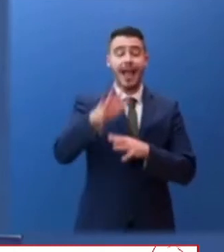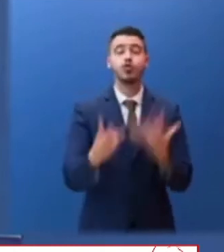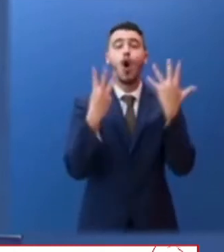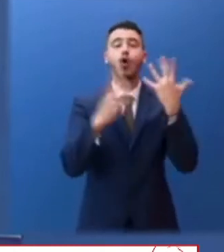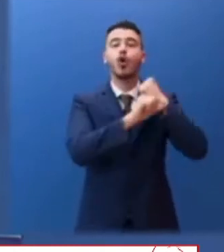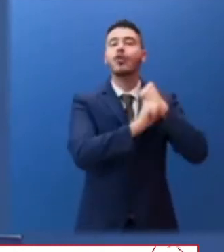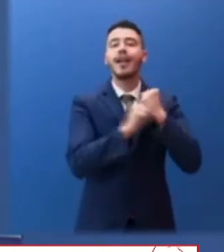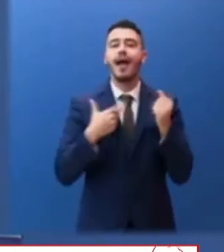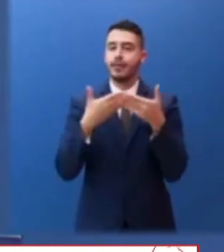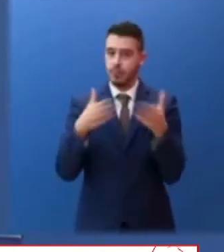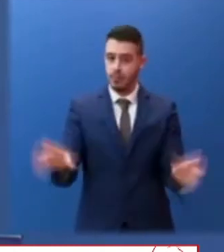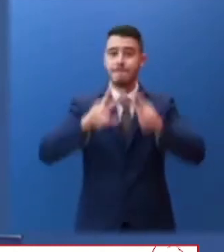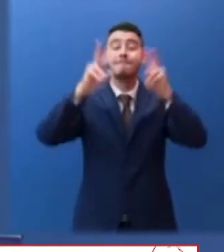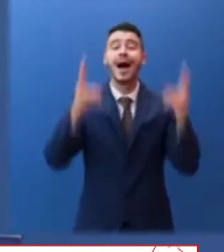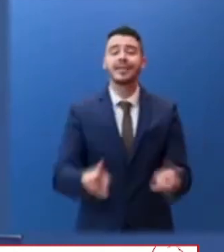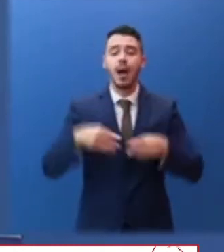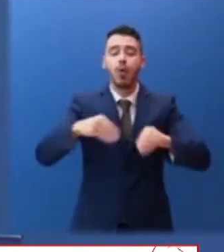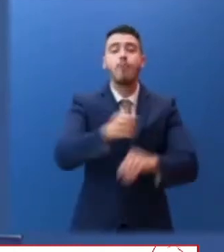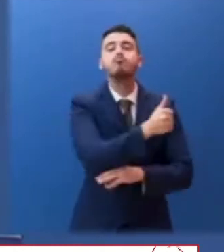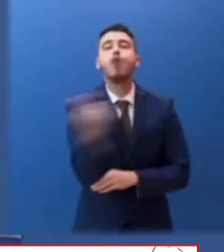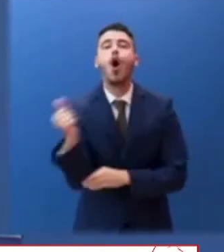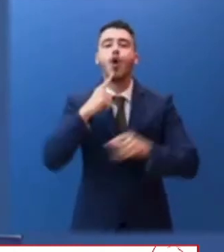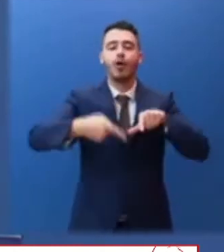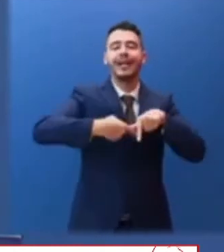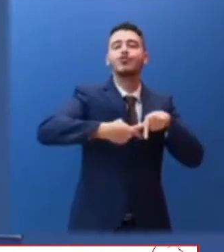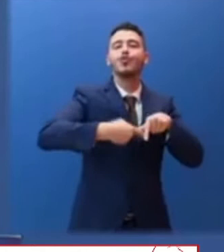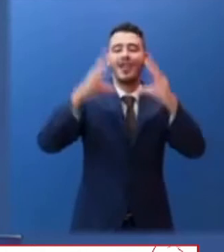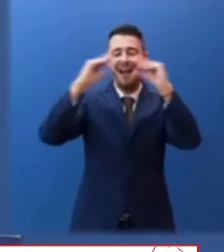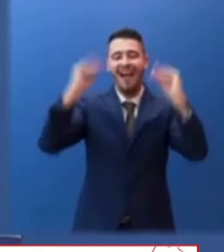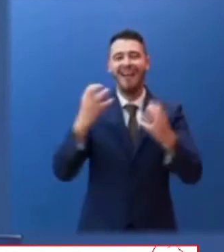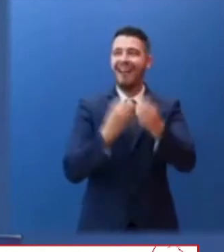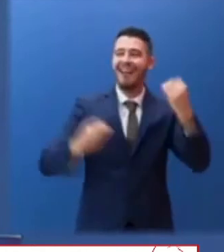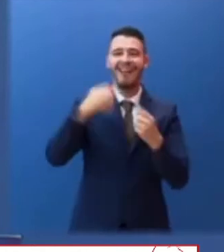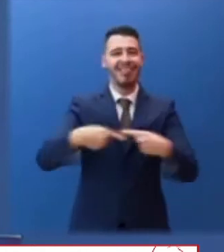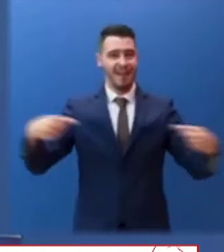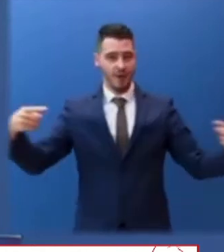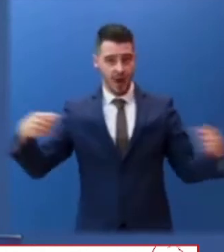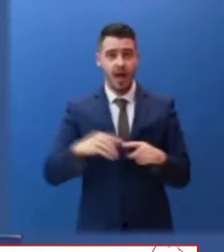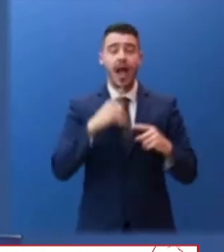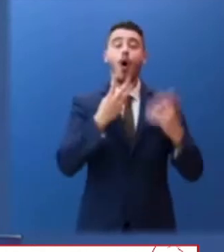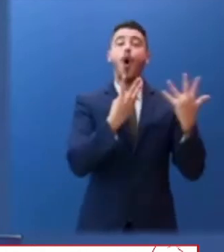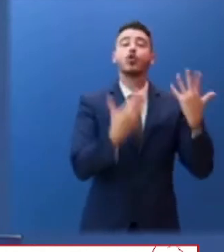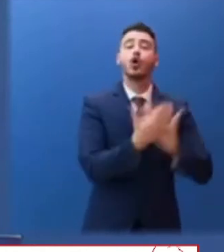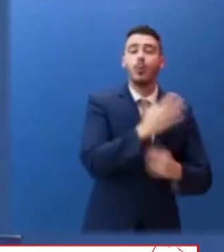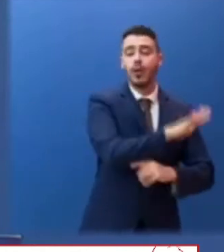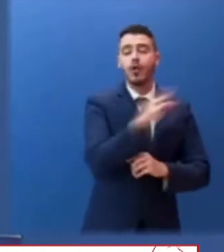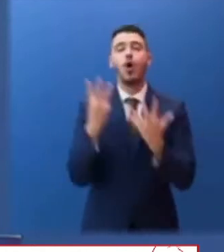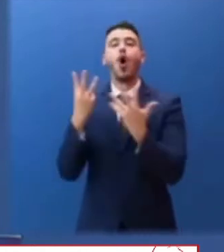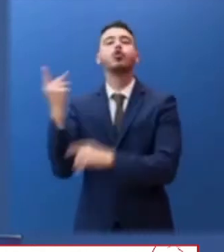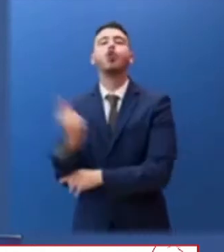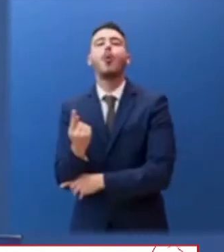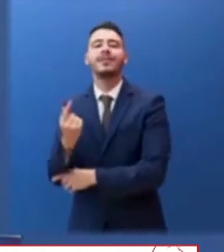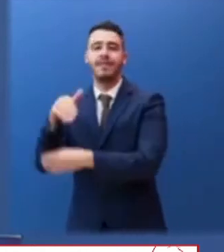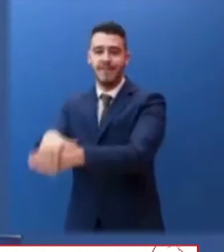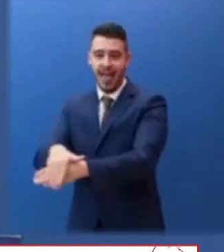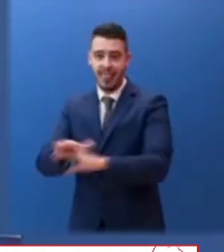τα καταστήματα εποχικών ειδών. Θα είναι ανοιχτά από τις 7 το πρωί μέχρι τις 8.30 το βράδυ, καθημερινά, και για την μετάβαση